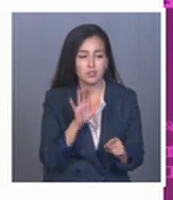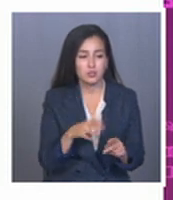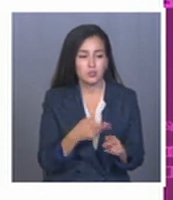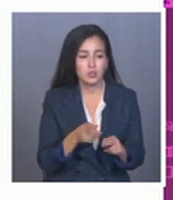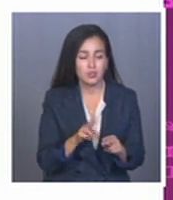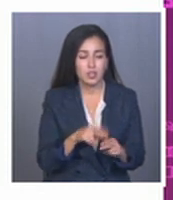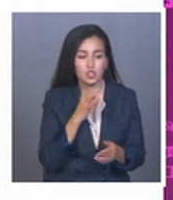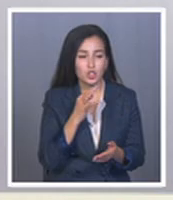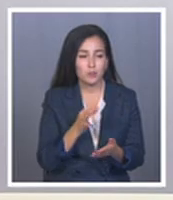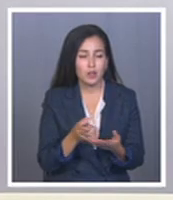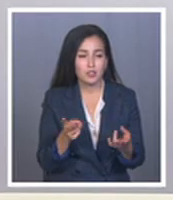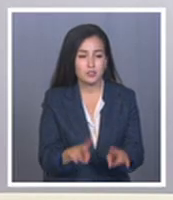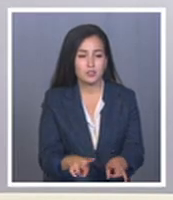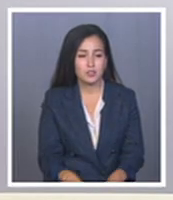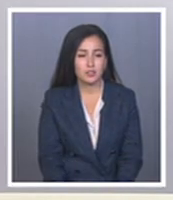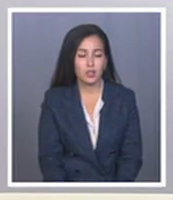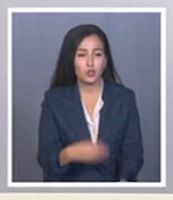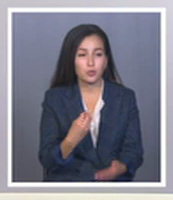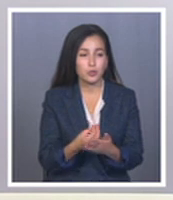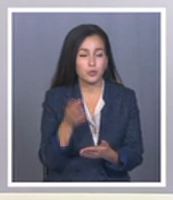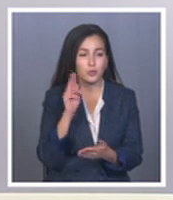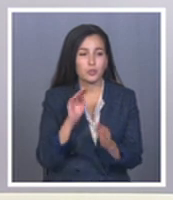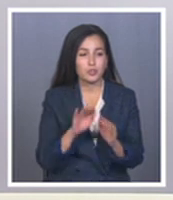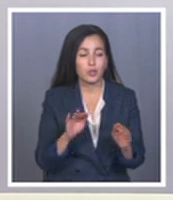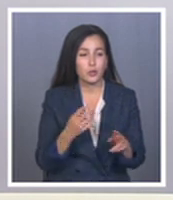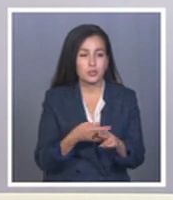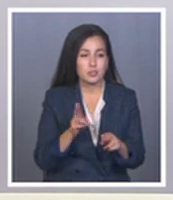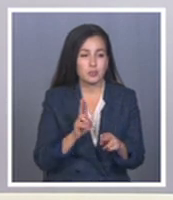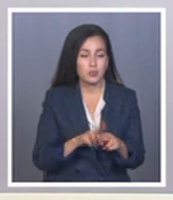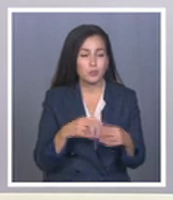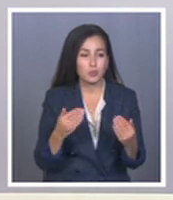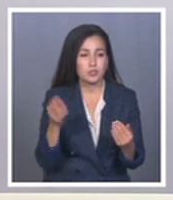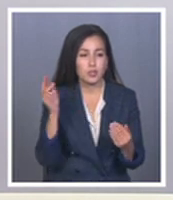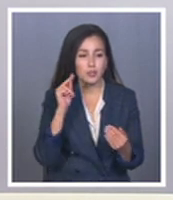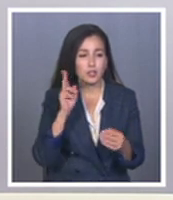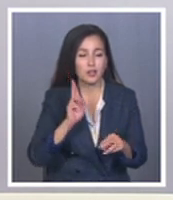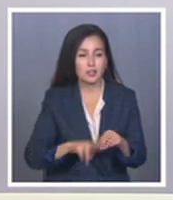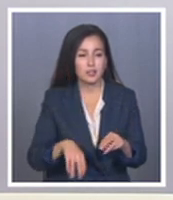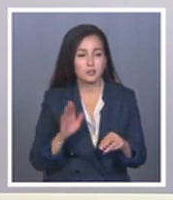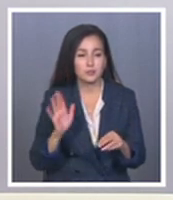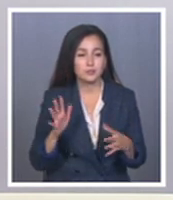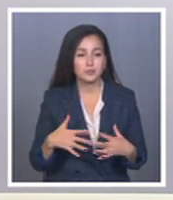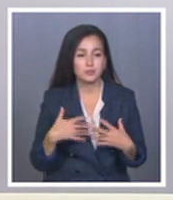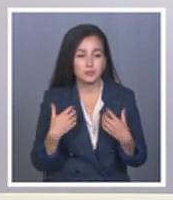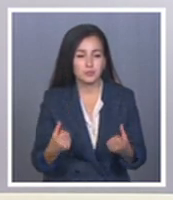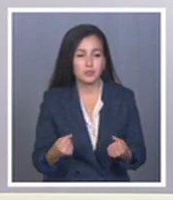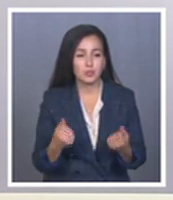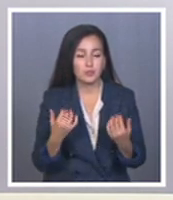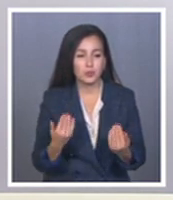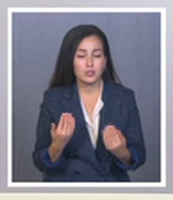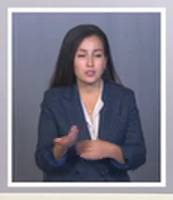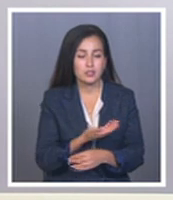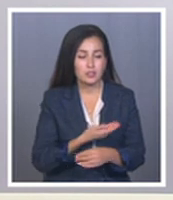ретінде қалдырамыз. Құрметті оқушылар, осымен бүгінгі сабағымыз аяқталды. Бүгін біз